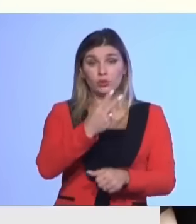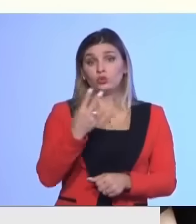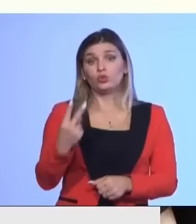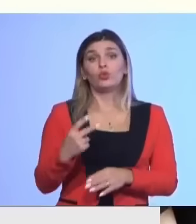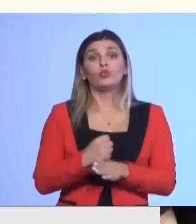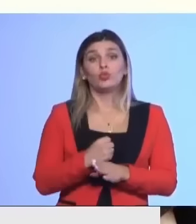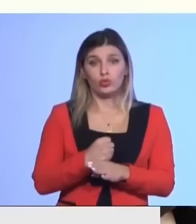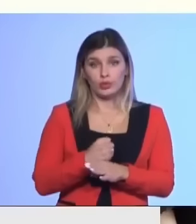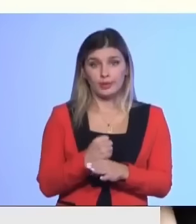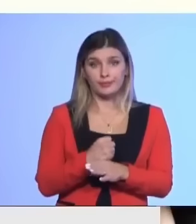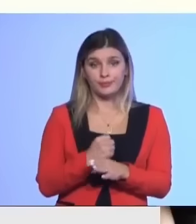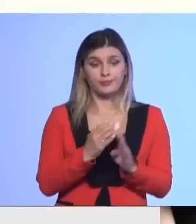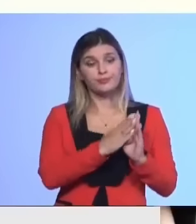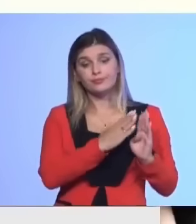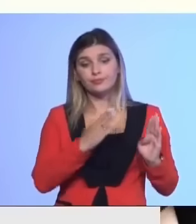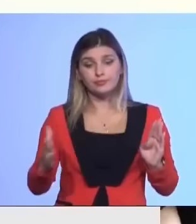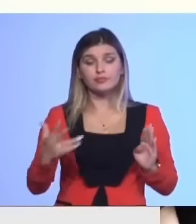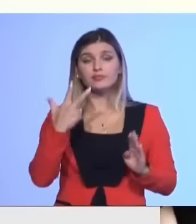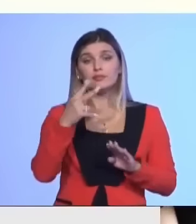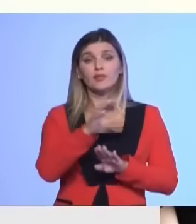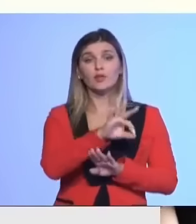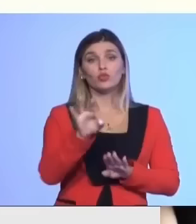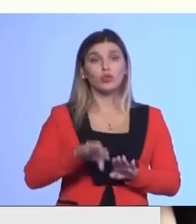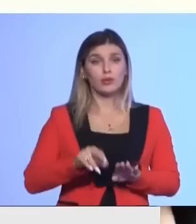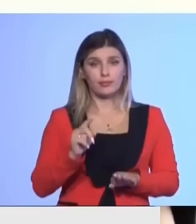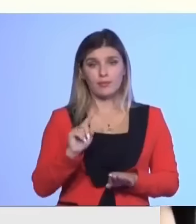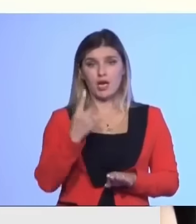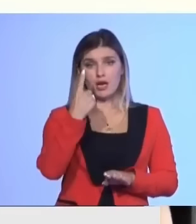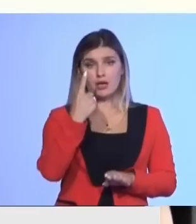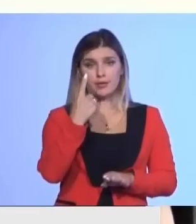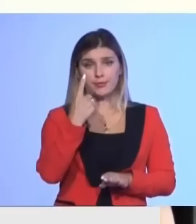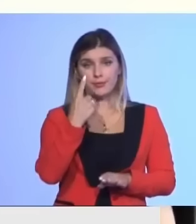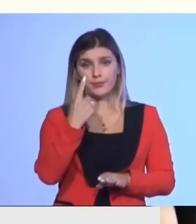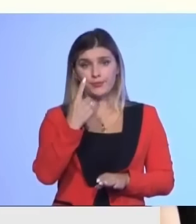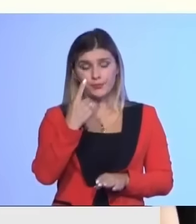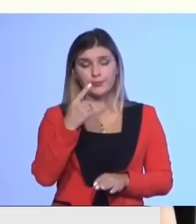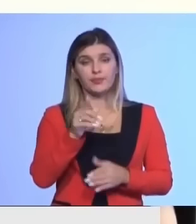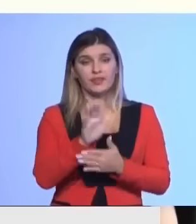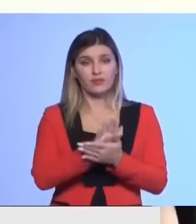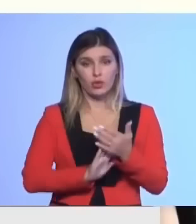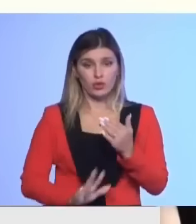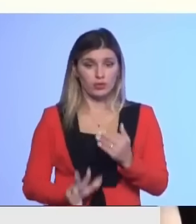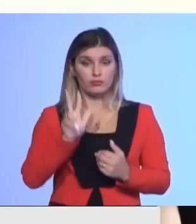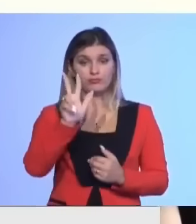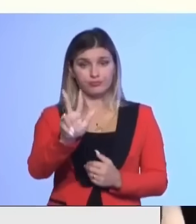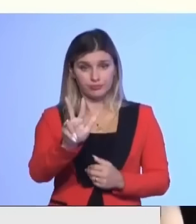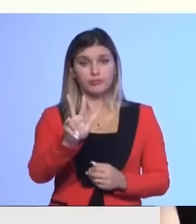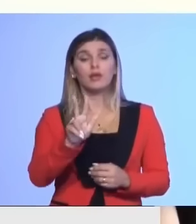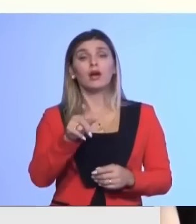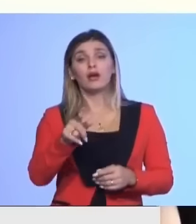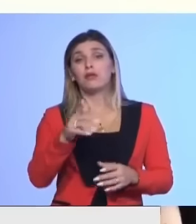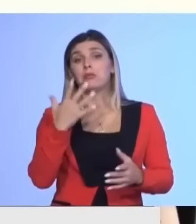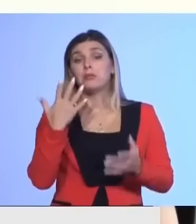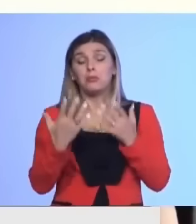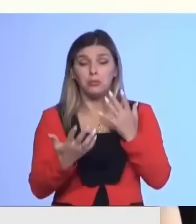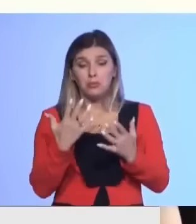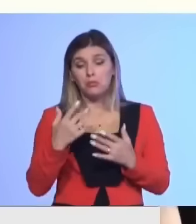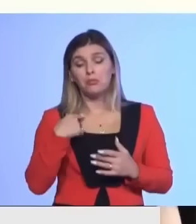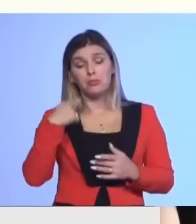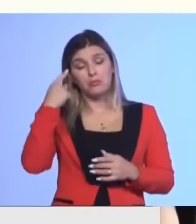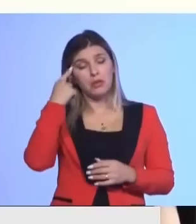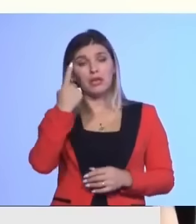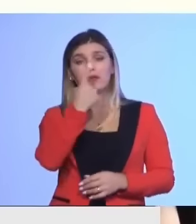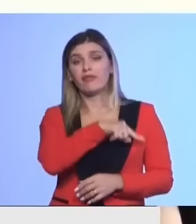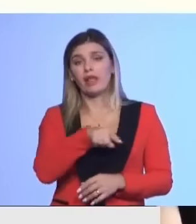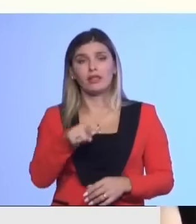muaj dhe këto tri projekte janë të parat, mund të gaboj, por pritet që brenda maksimumi një